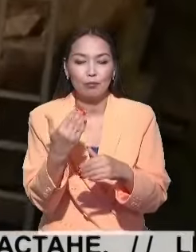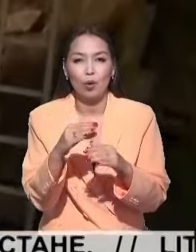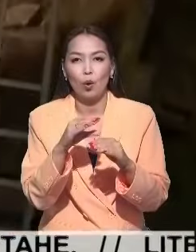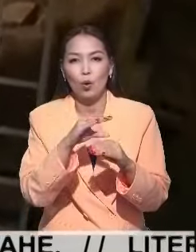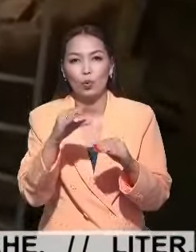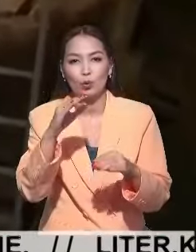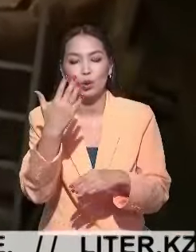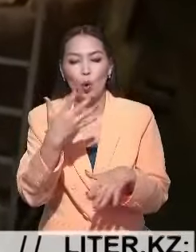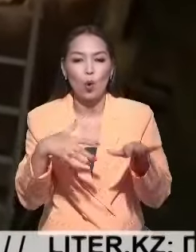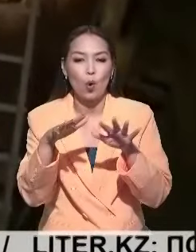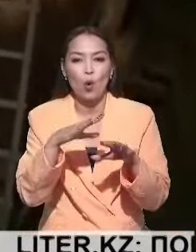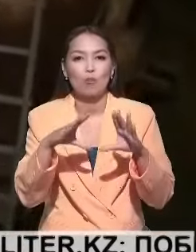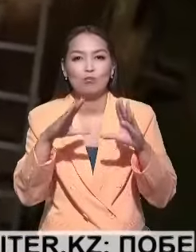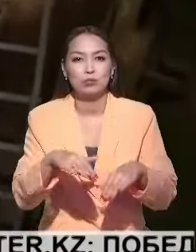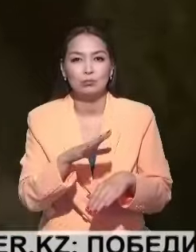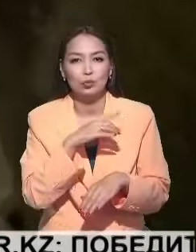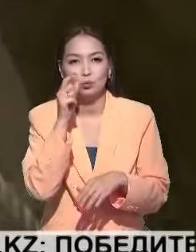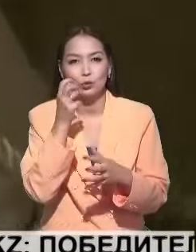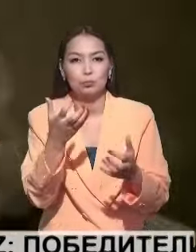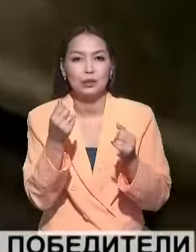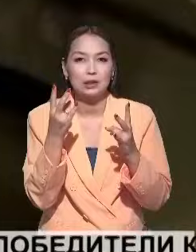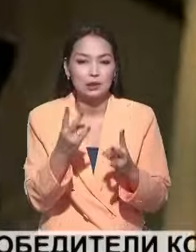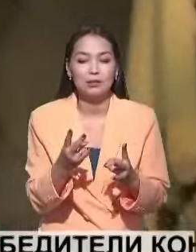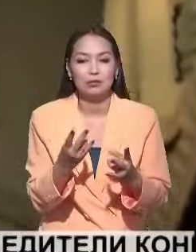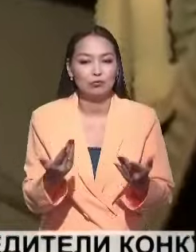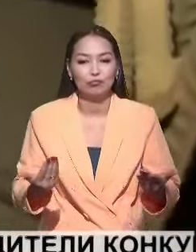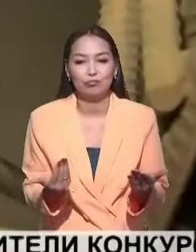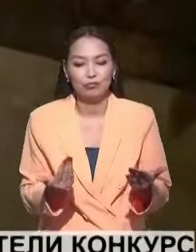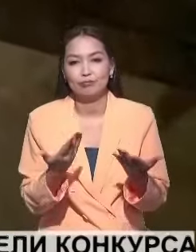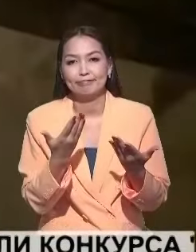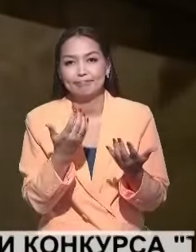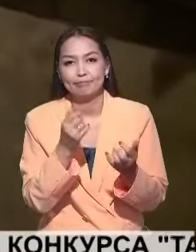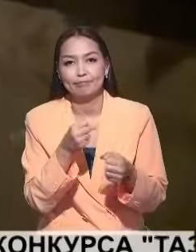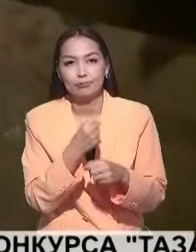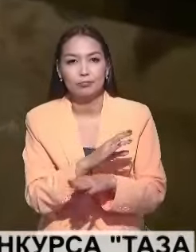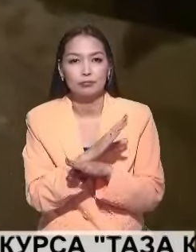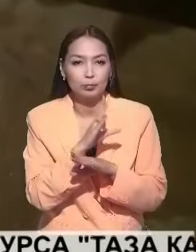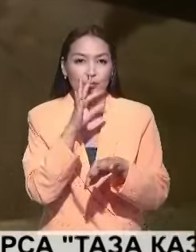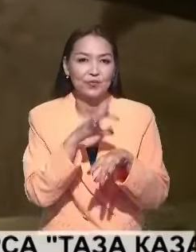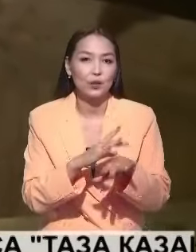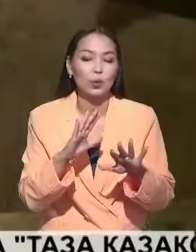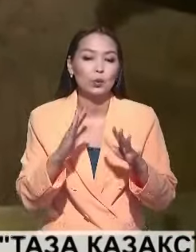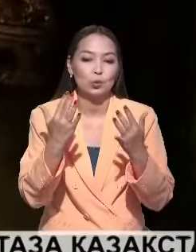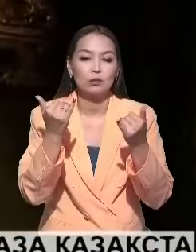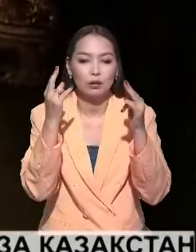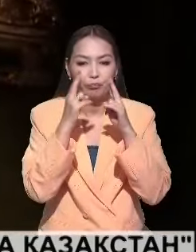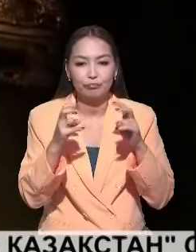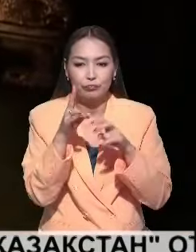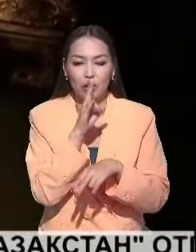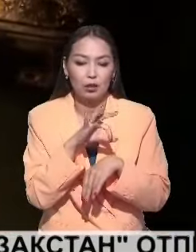горной массы. В результате мужчина получил травмы, несовместимые с жизнью. Сейчас по факту случившегося проводится расследование.